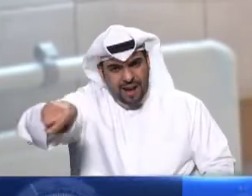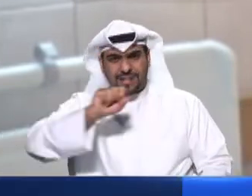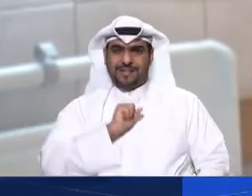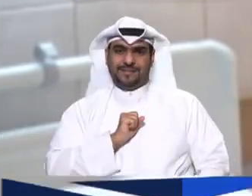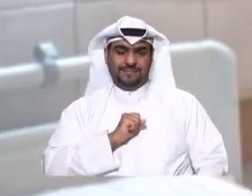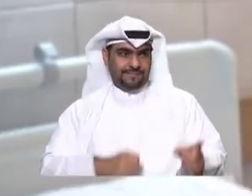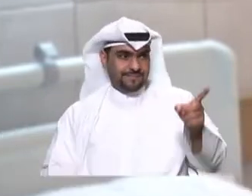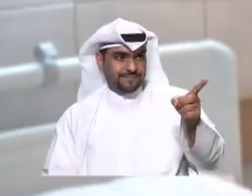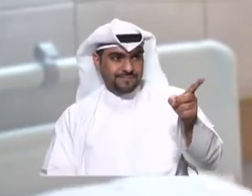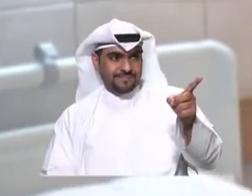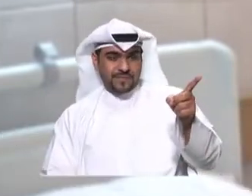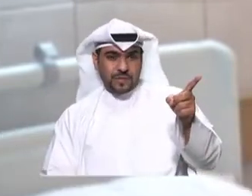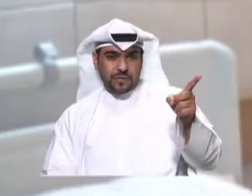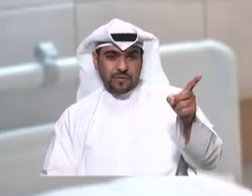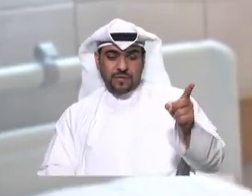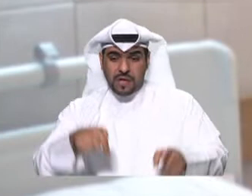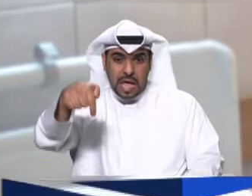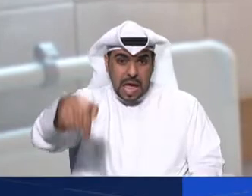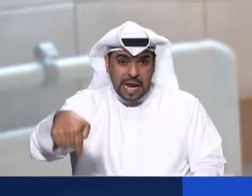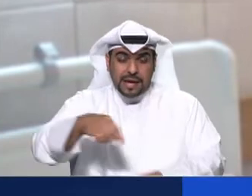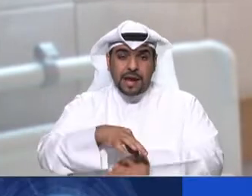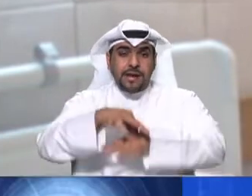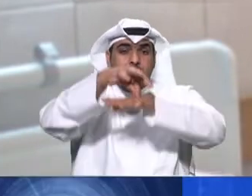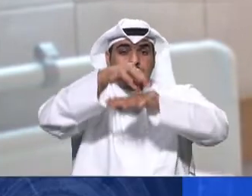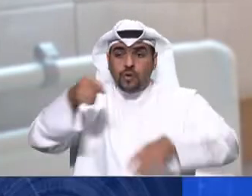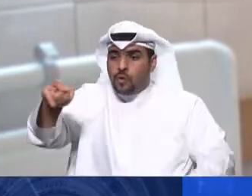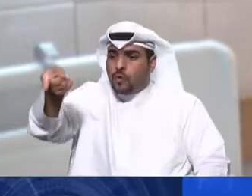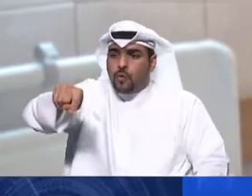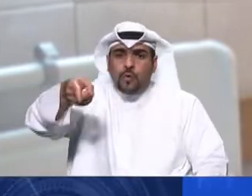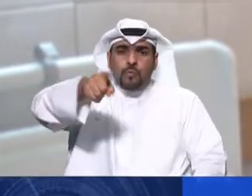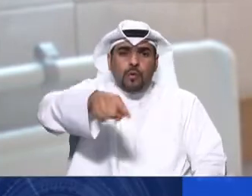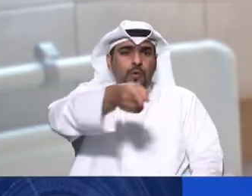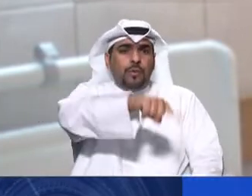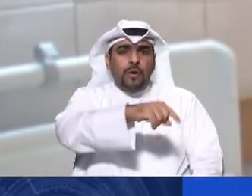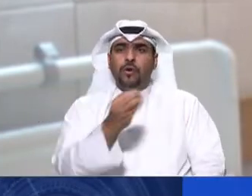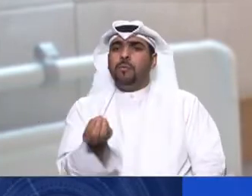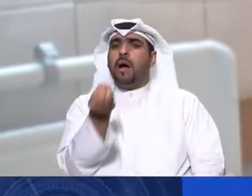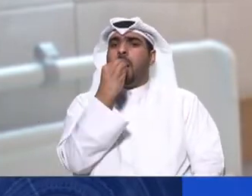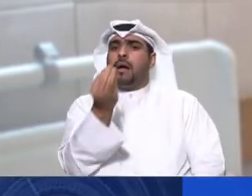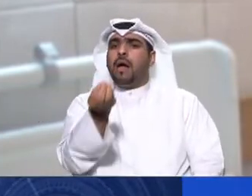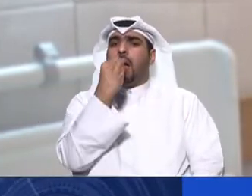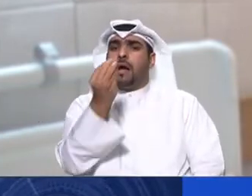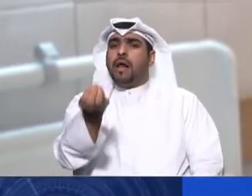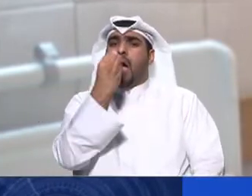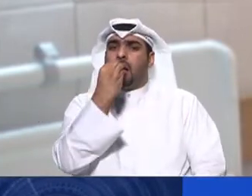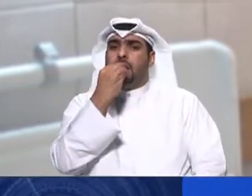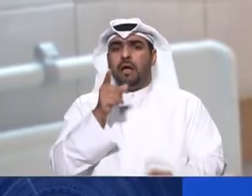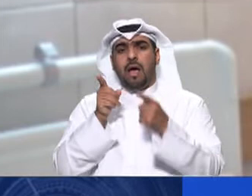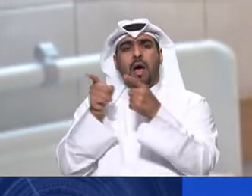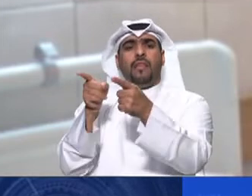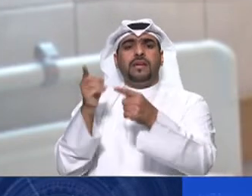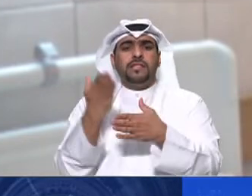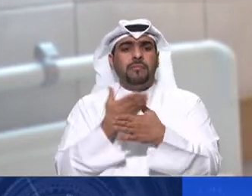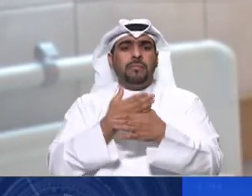من التسلية في حياتنا، فهذا الوباء اللي انتشر بسرعة البرق.